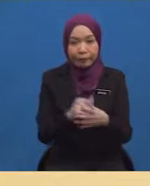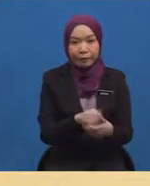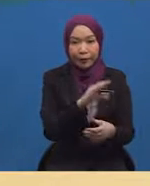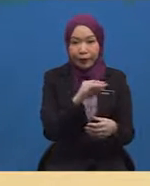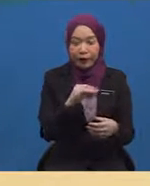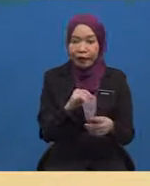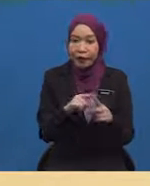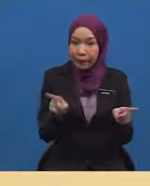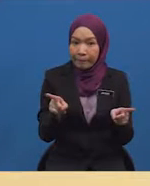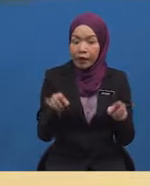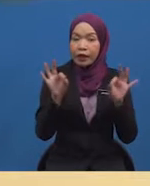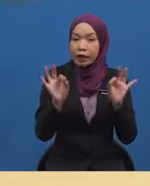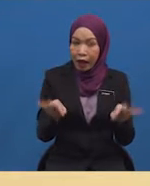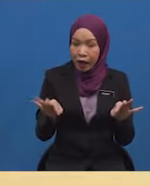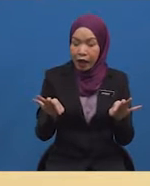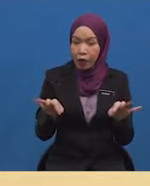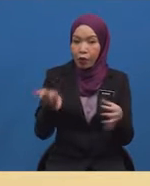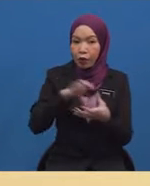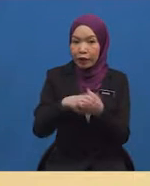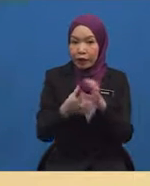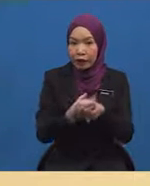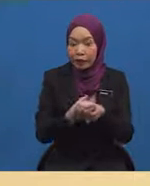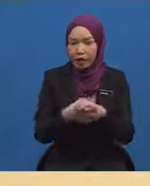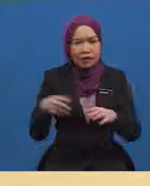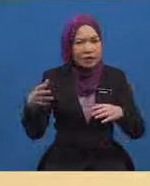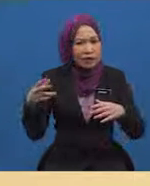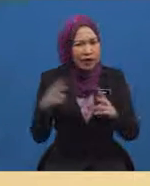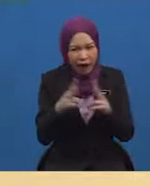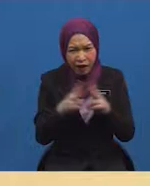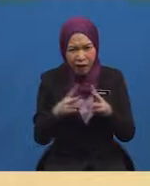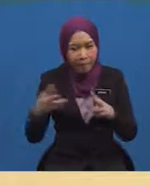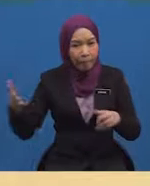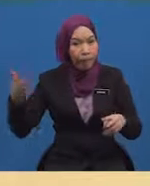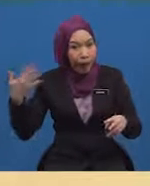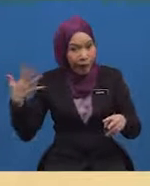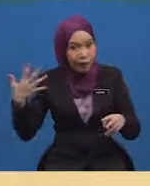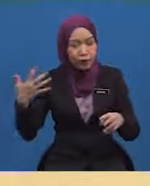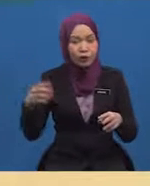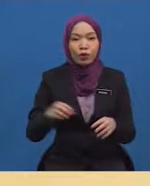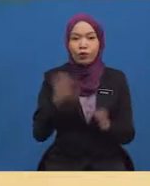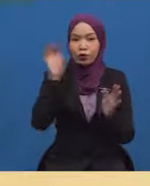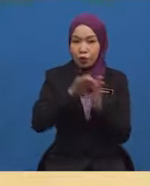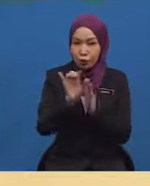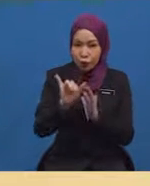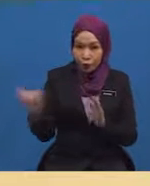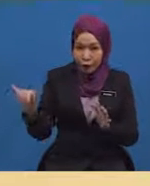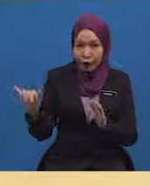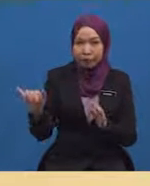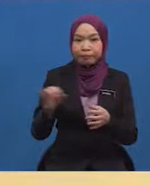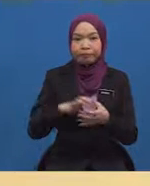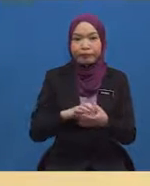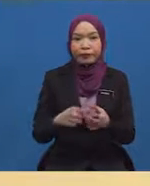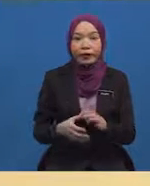yang terlampau panas seperti iklim gurun atau yang terlampau sejuk seperti iklim